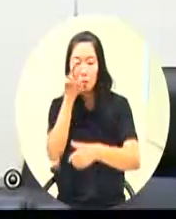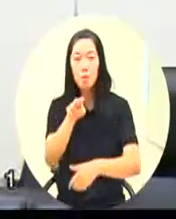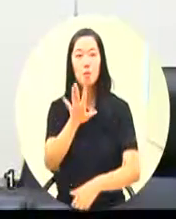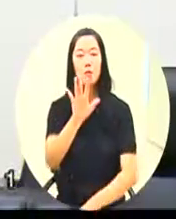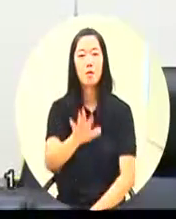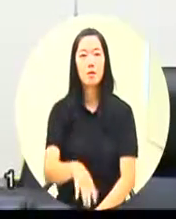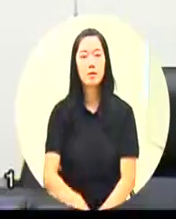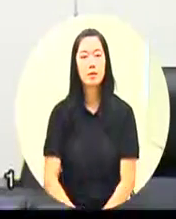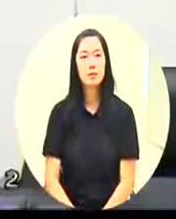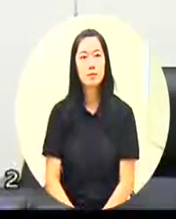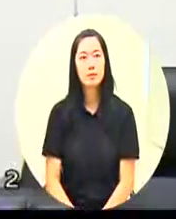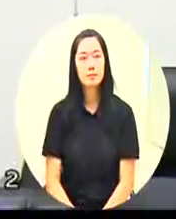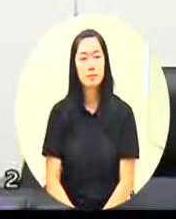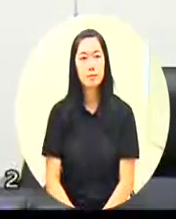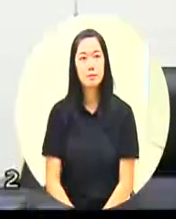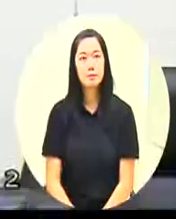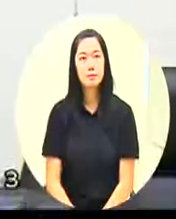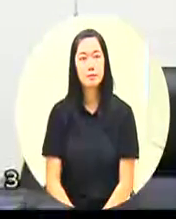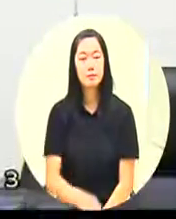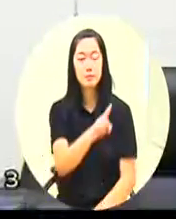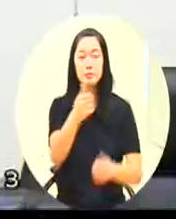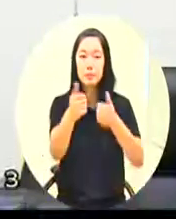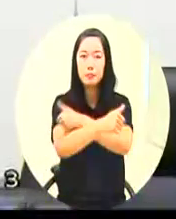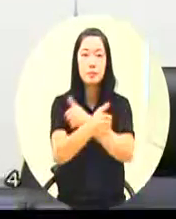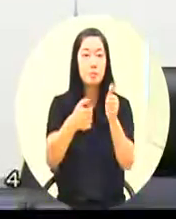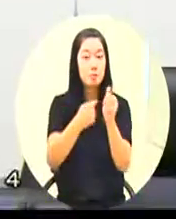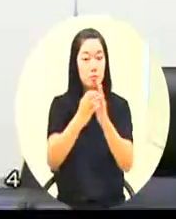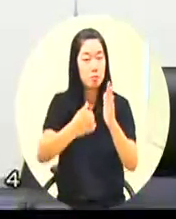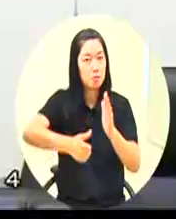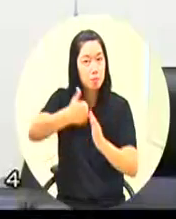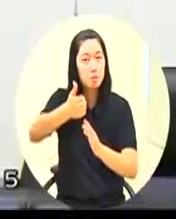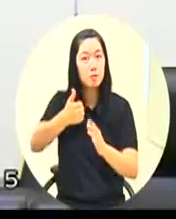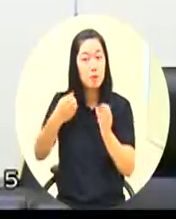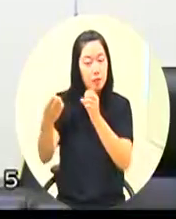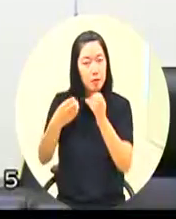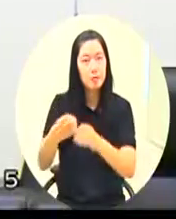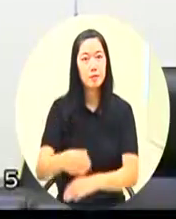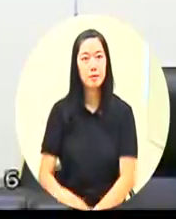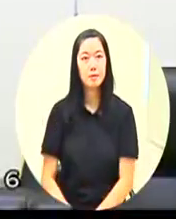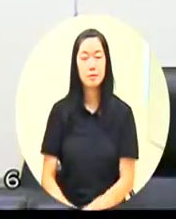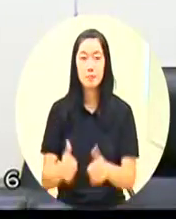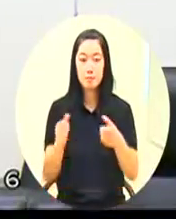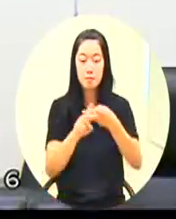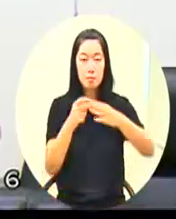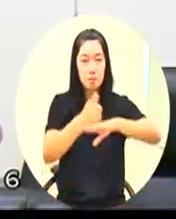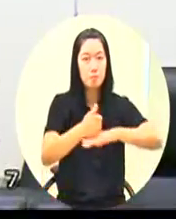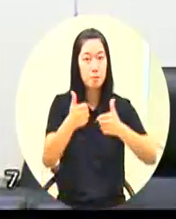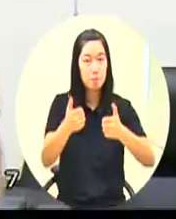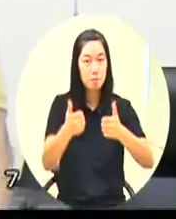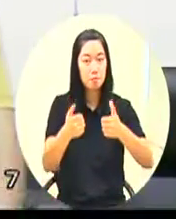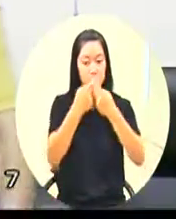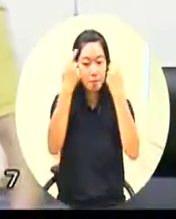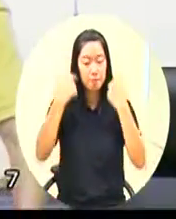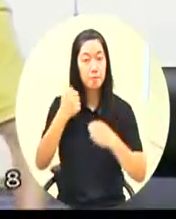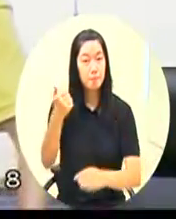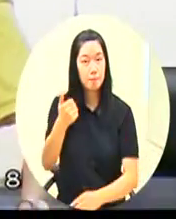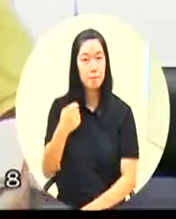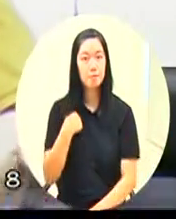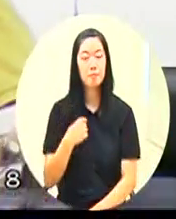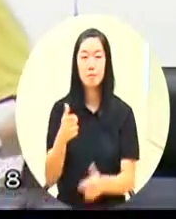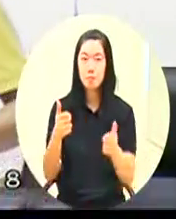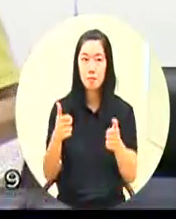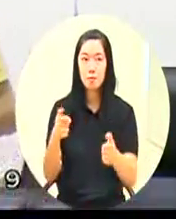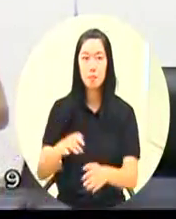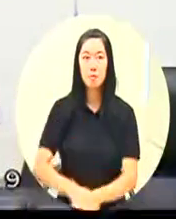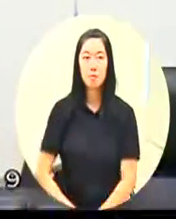好，请哎，对，主席，请那个戴副局长。说明 好，谢谢主席，谢谢那个周议员哈，谢谢周议员关心我们